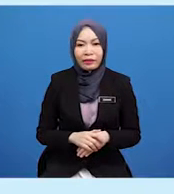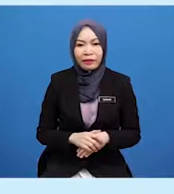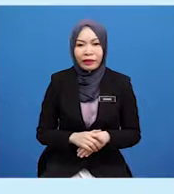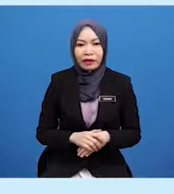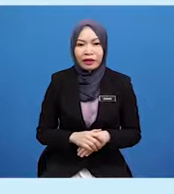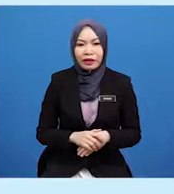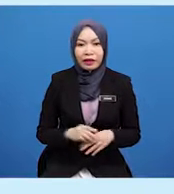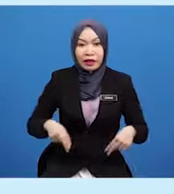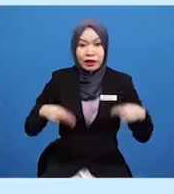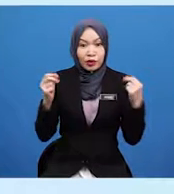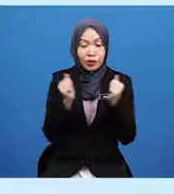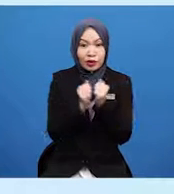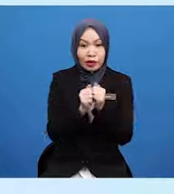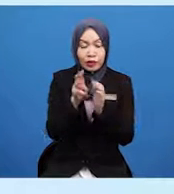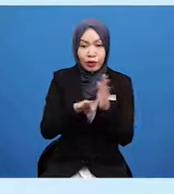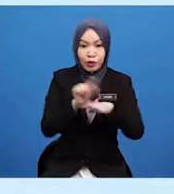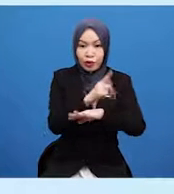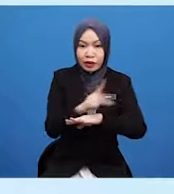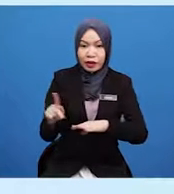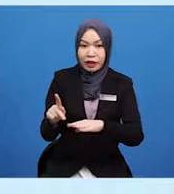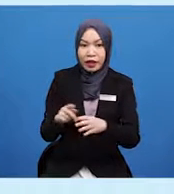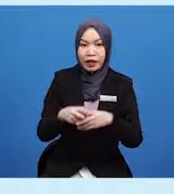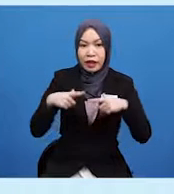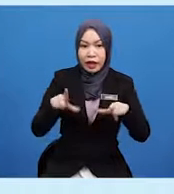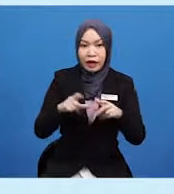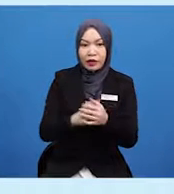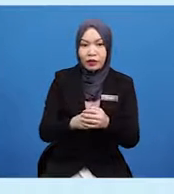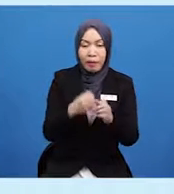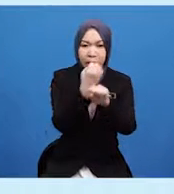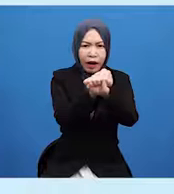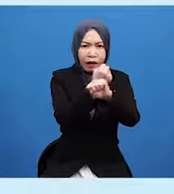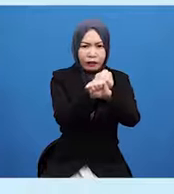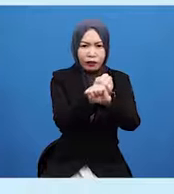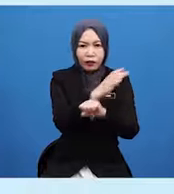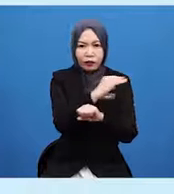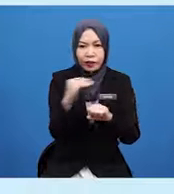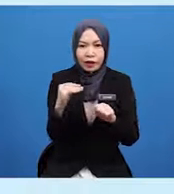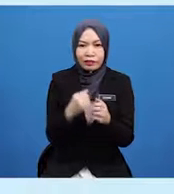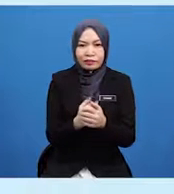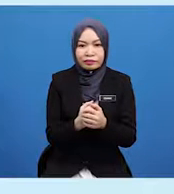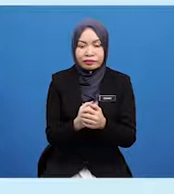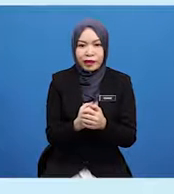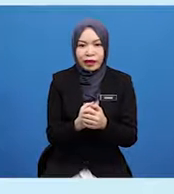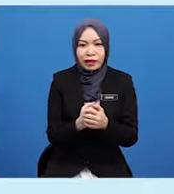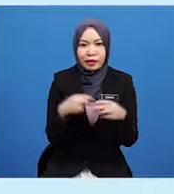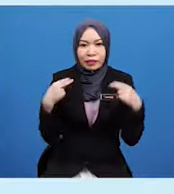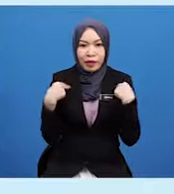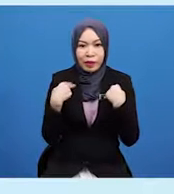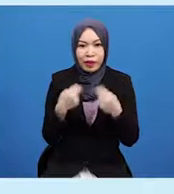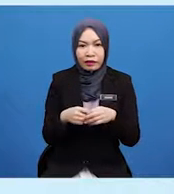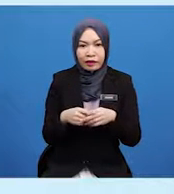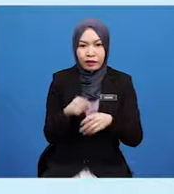Batu dan tulang dan tulang binatang untuk activity Hai dan juga untuk kegunaan